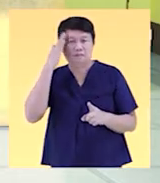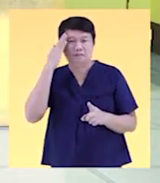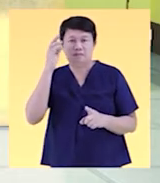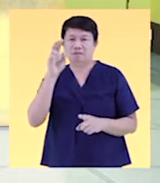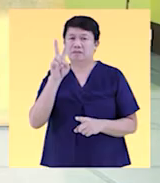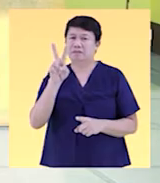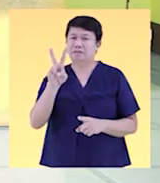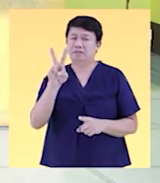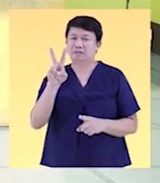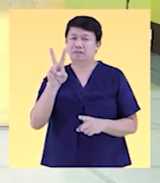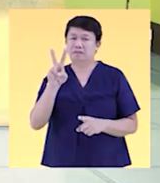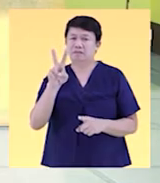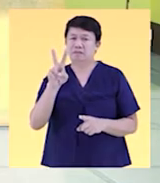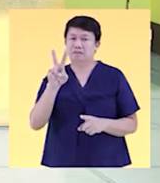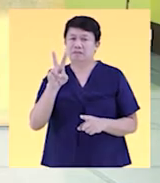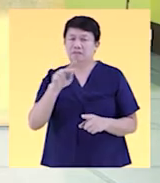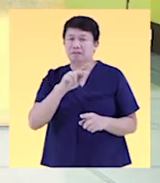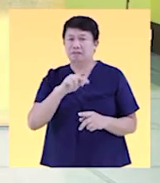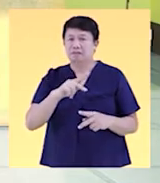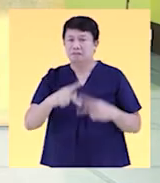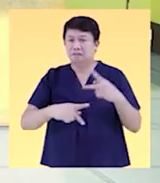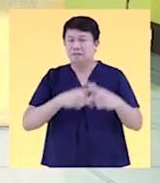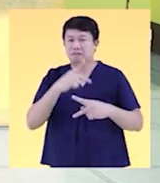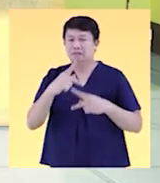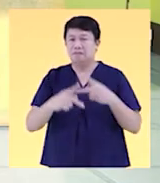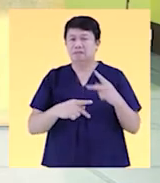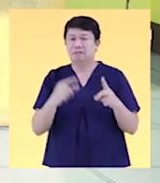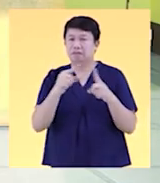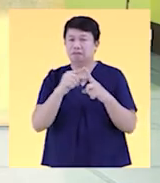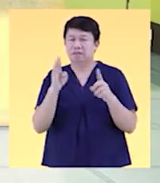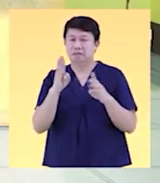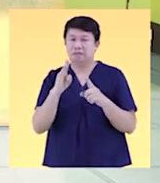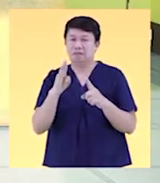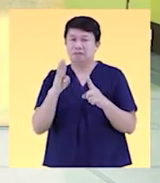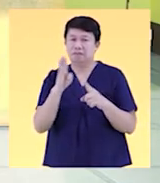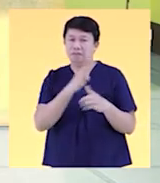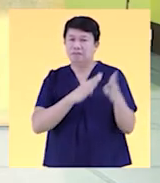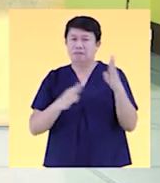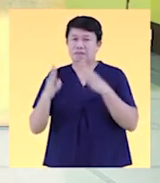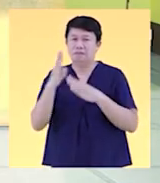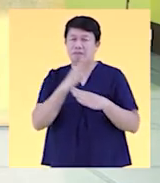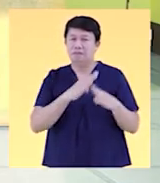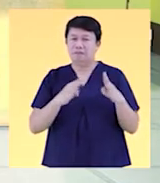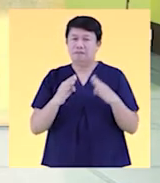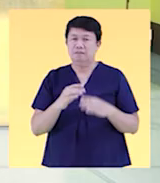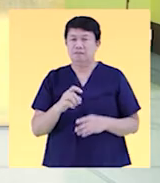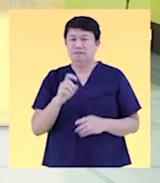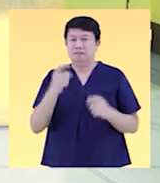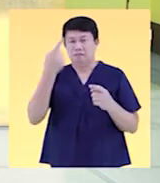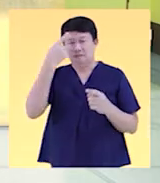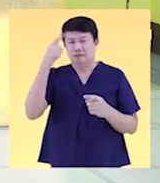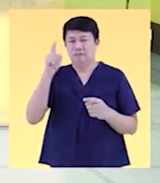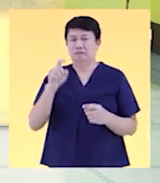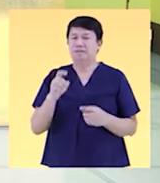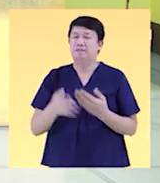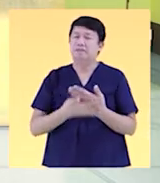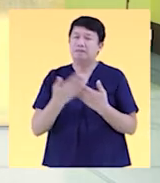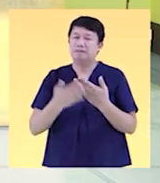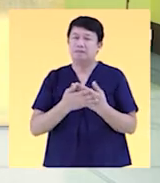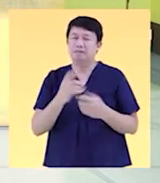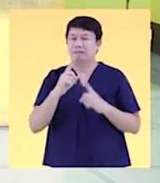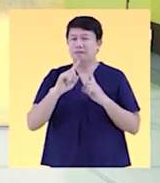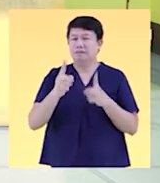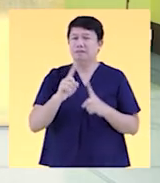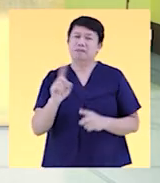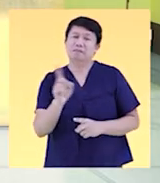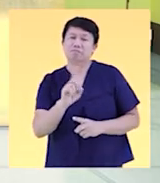problem. Dapat alam mo ang pagkakaiba ng mga ito para mas madali mo silang masagot. Eh,